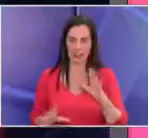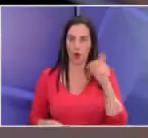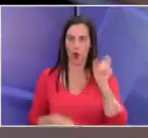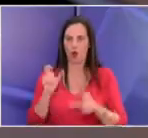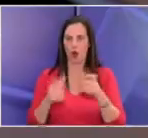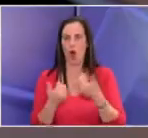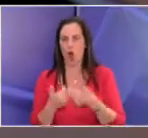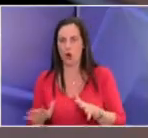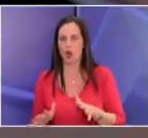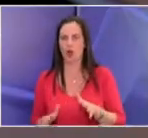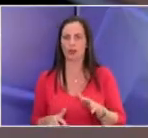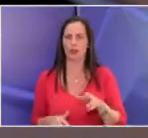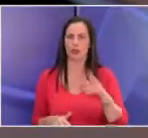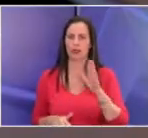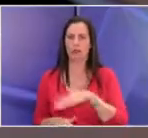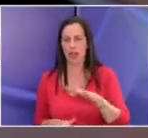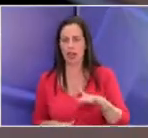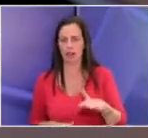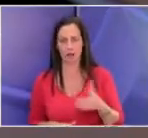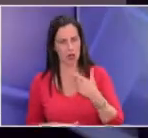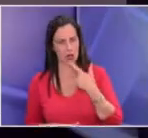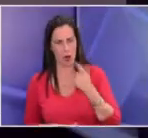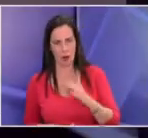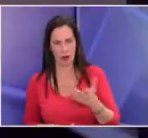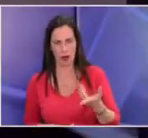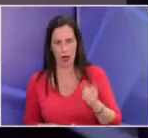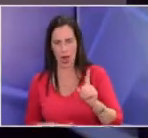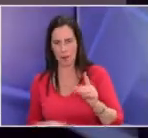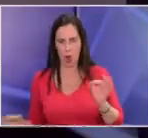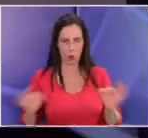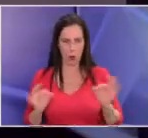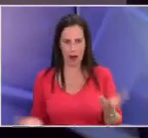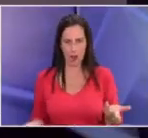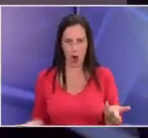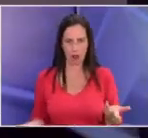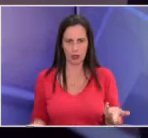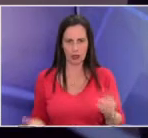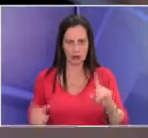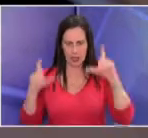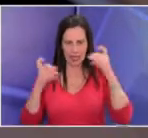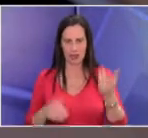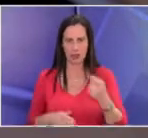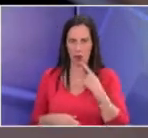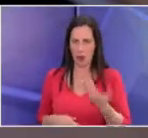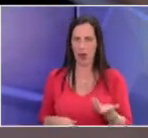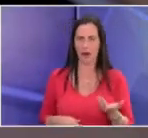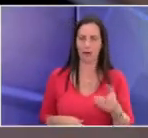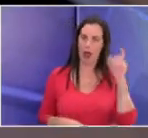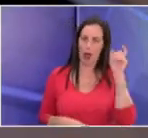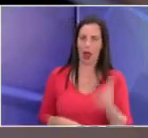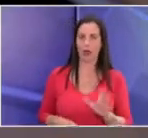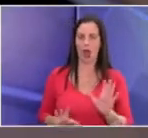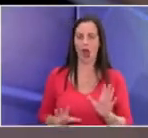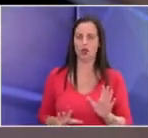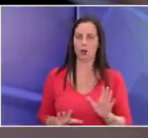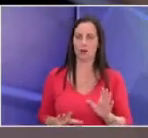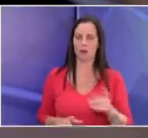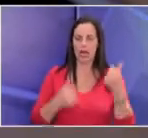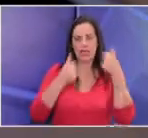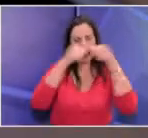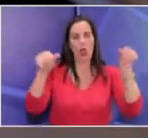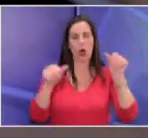השברים האלה, ומנסים בעצם לגעת בכל אותם תחומי חיים שלא טופלו עוד לפני המאסר. תני לדוגמה, אולי לבעיה הכי אקוטית של